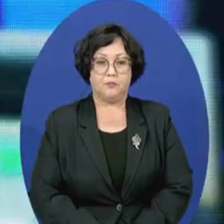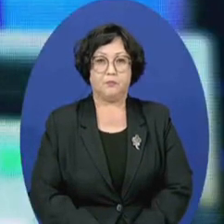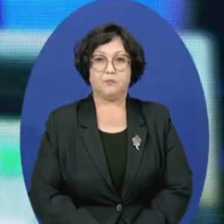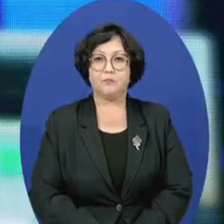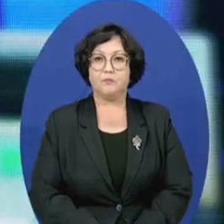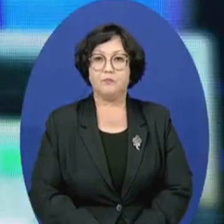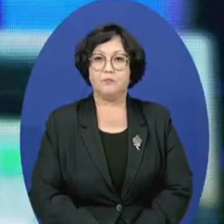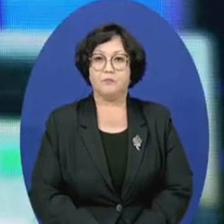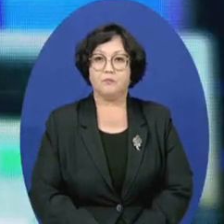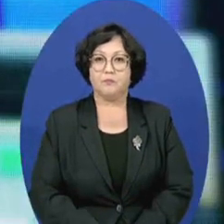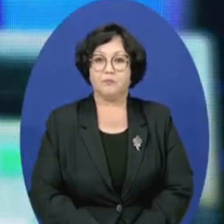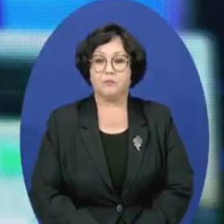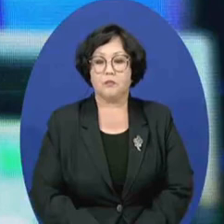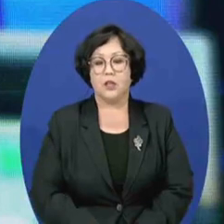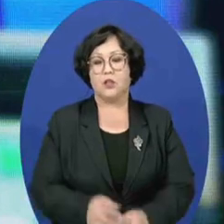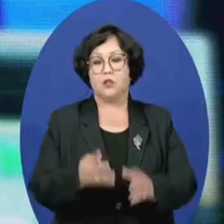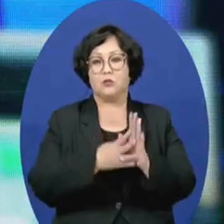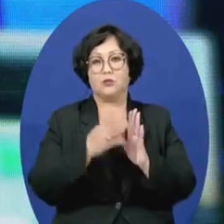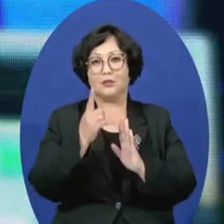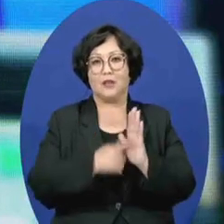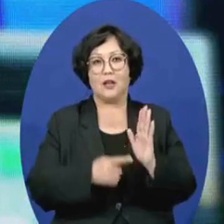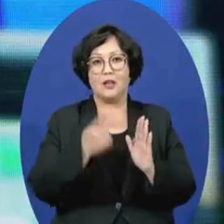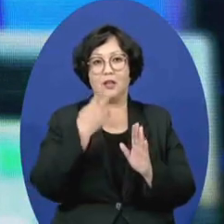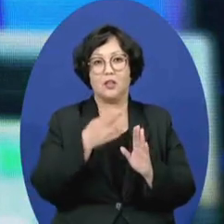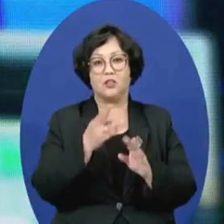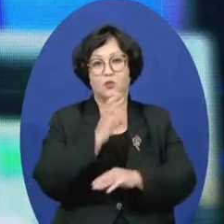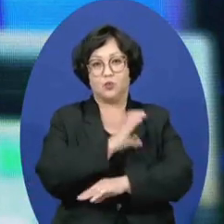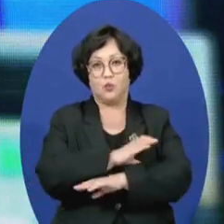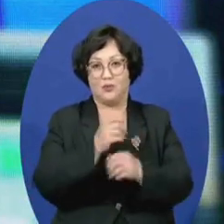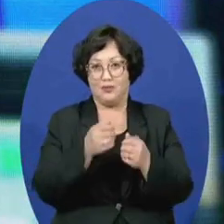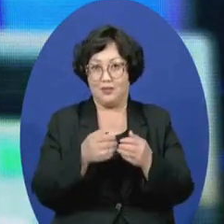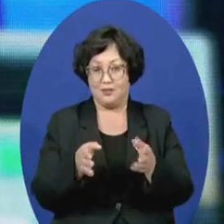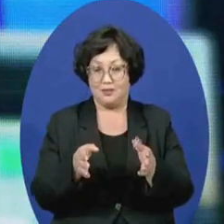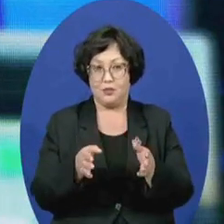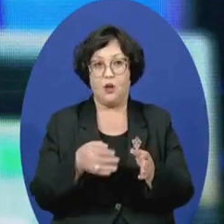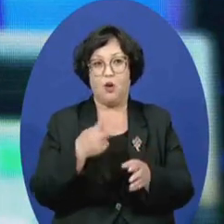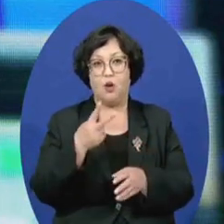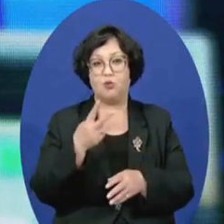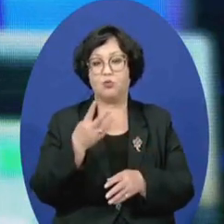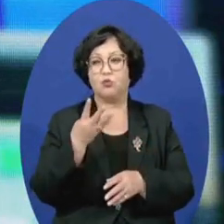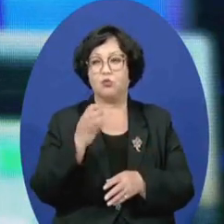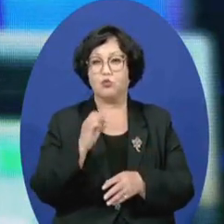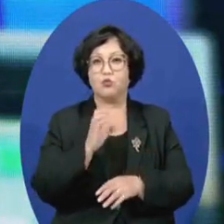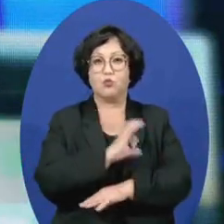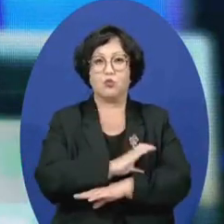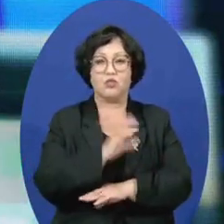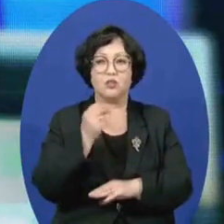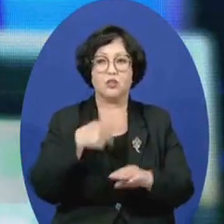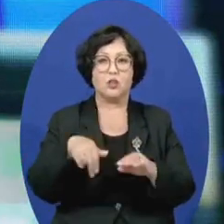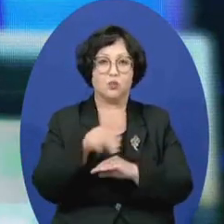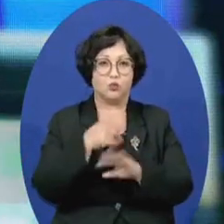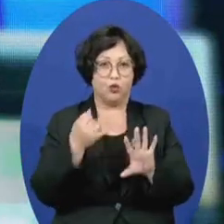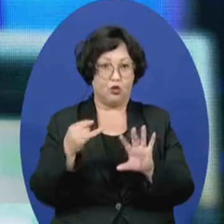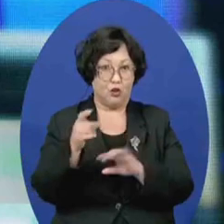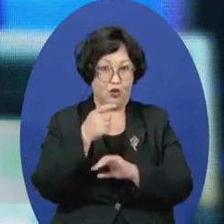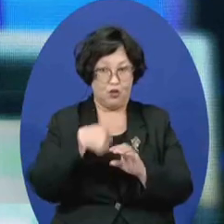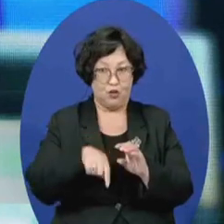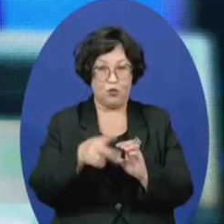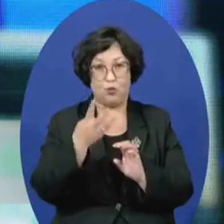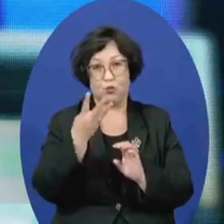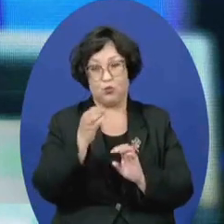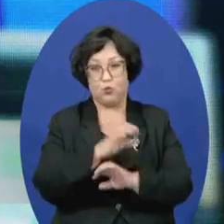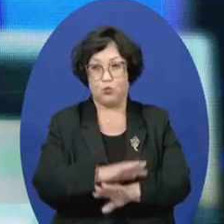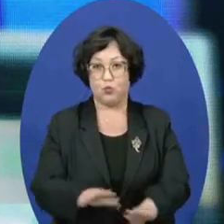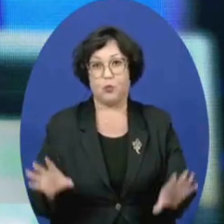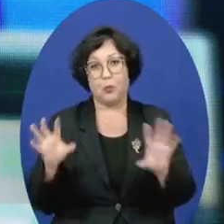нь ерөнхийлөгчийн гарч энэ хичээлийн жилээс Чингэлтэй дүүргийн 7-р хорооны 240 сурагч шин цэцэрлэгт хичээллэх боломжтой боллоо. Өнгөрсөн жил ашиглалтад